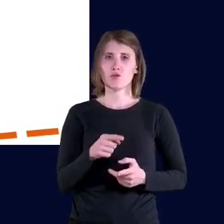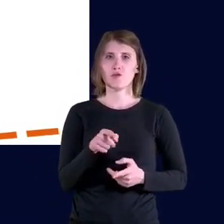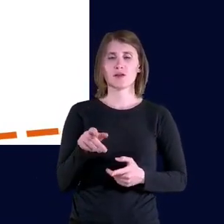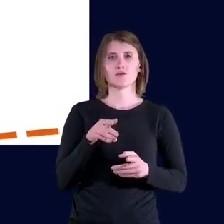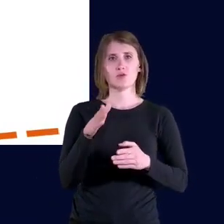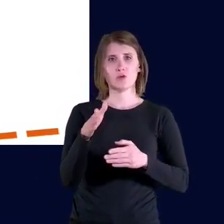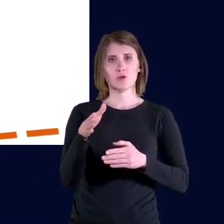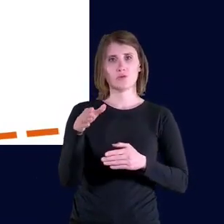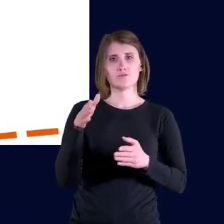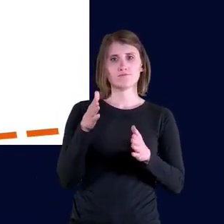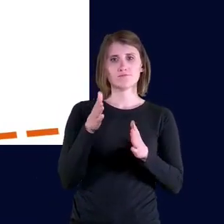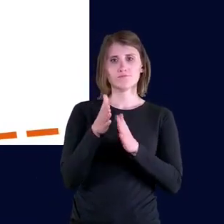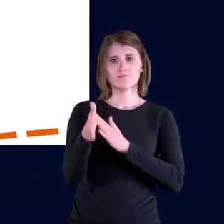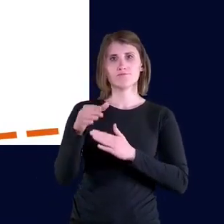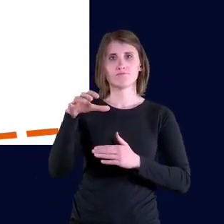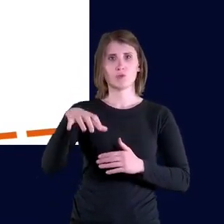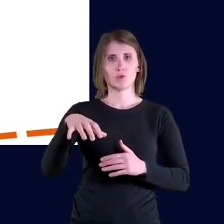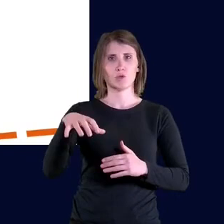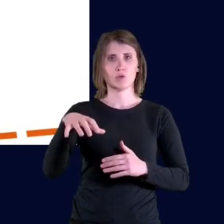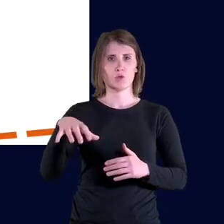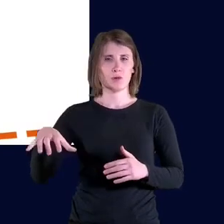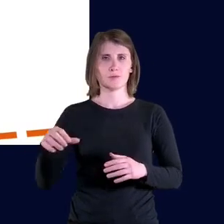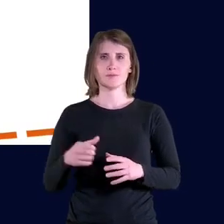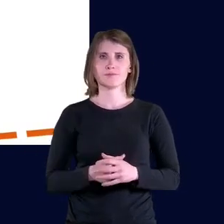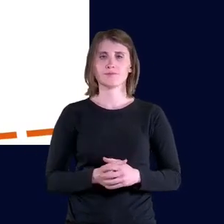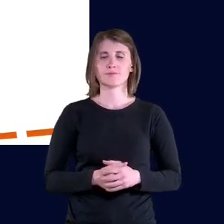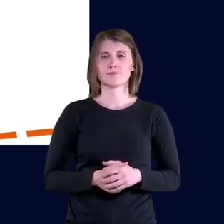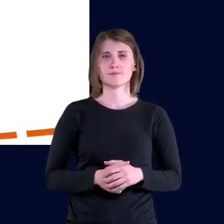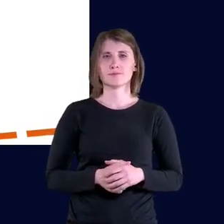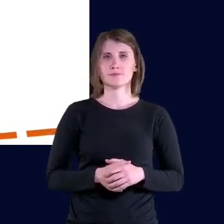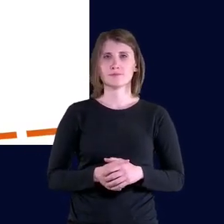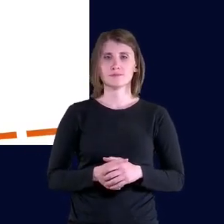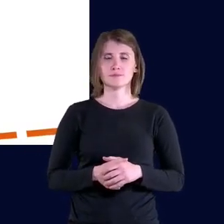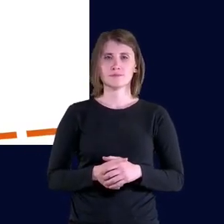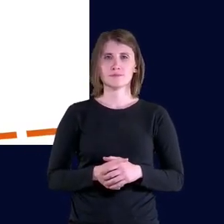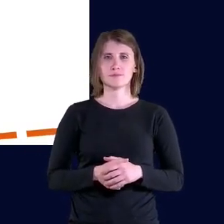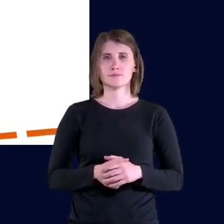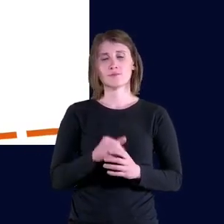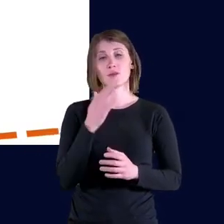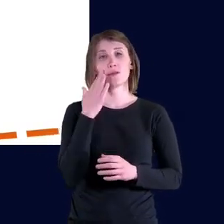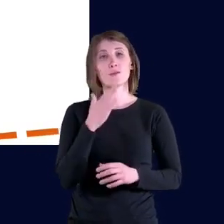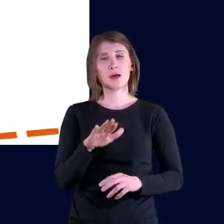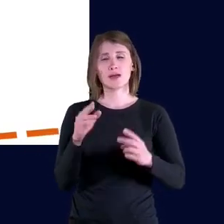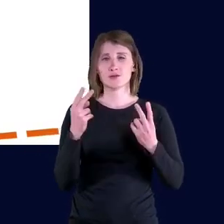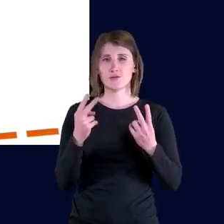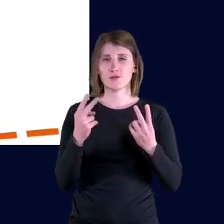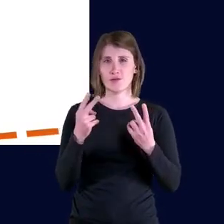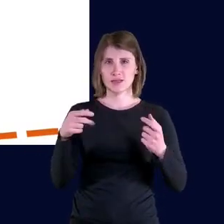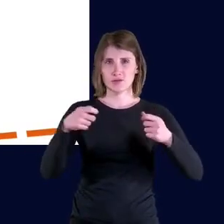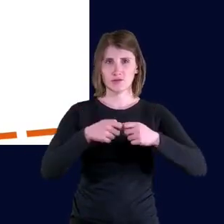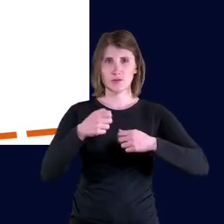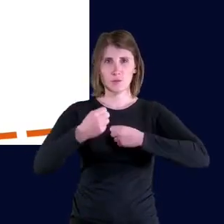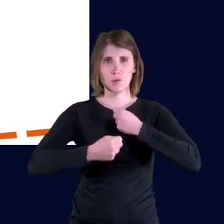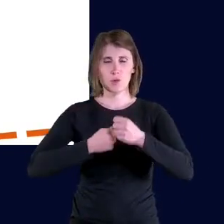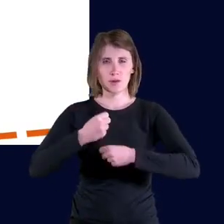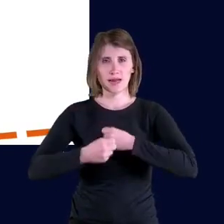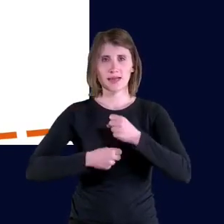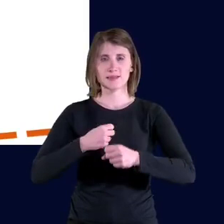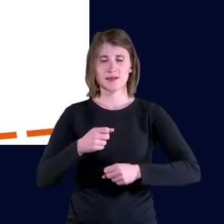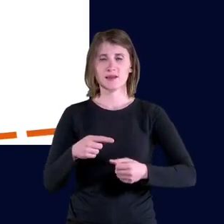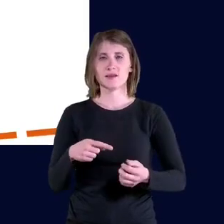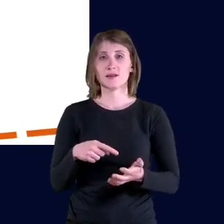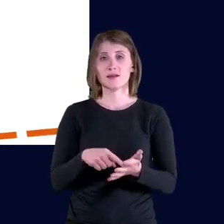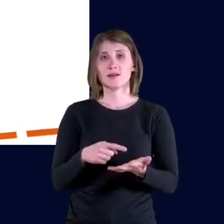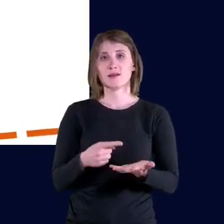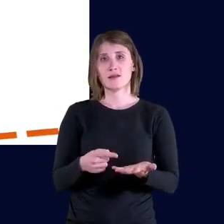przedsiębiorstwo produkcji oczywiście bardzo istotna jest współpraca i